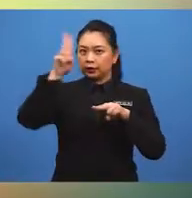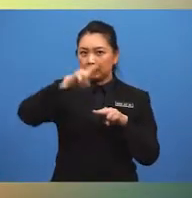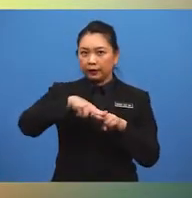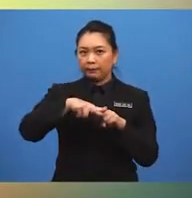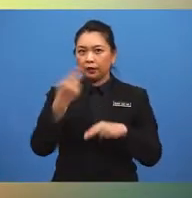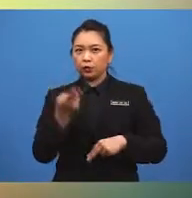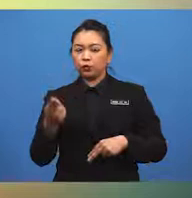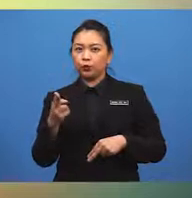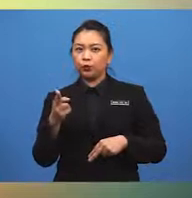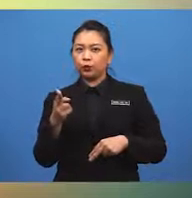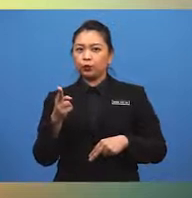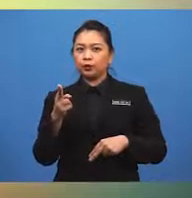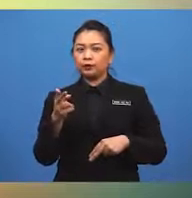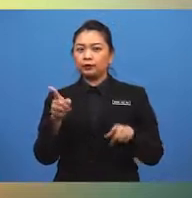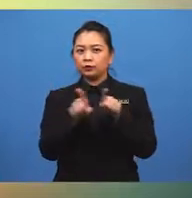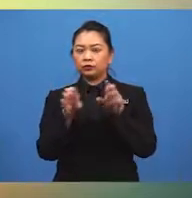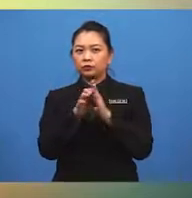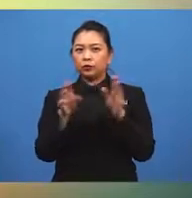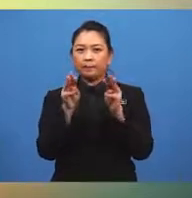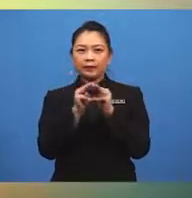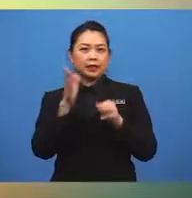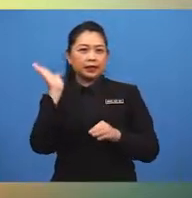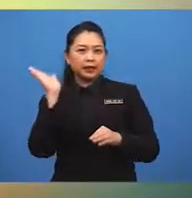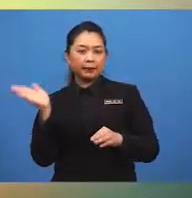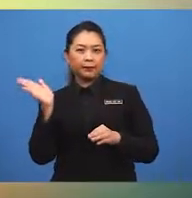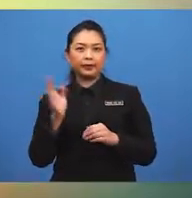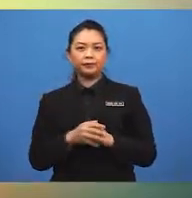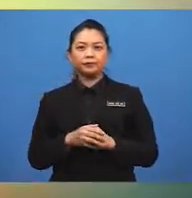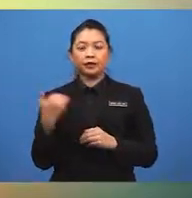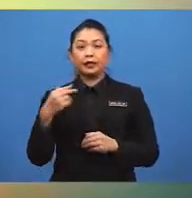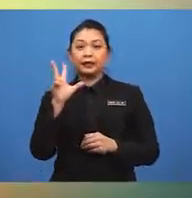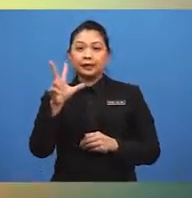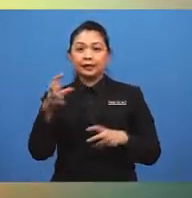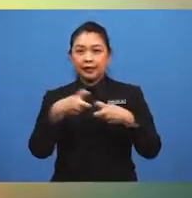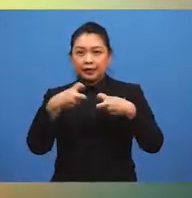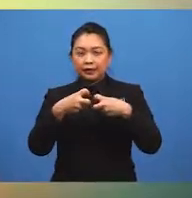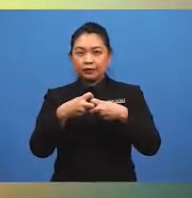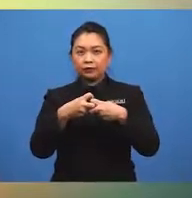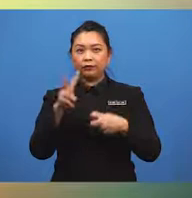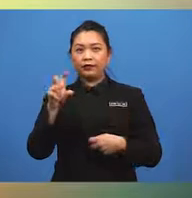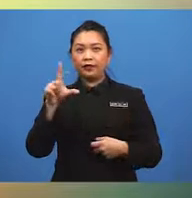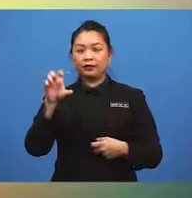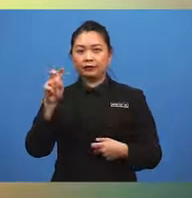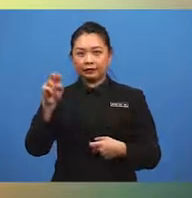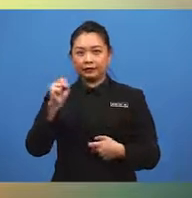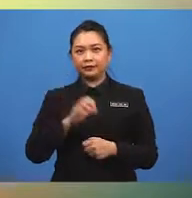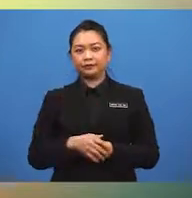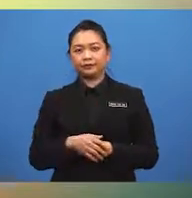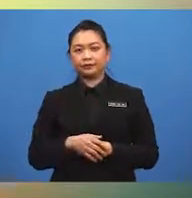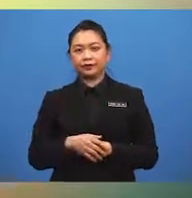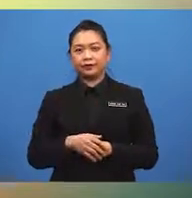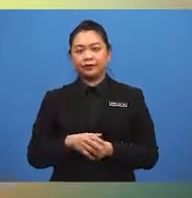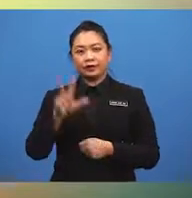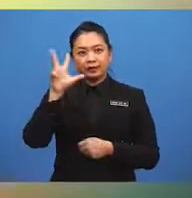unsur trivalen seperti boron yang mempunyai 3 elektron valens. 3